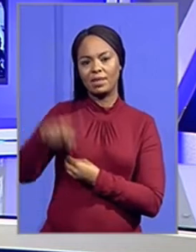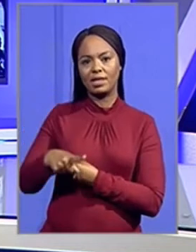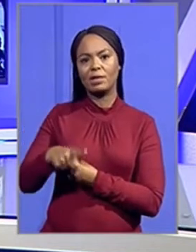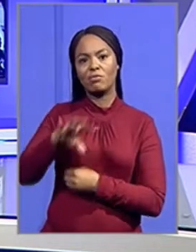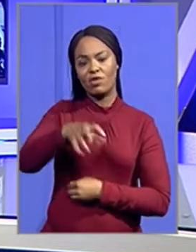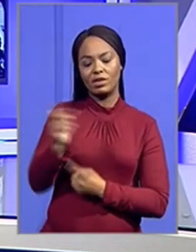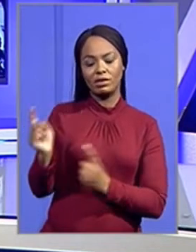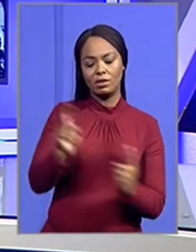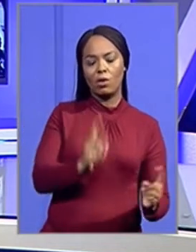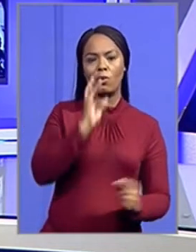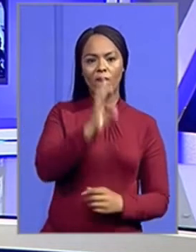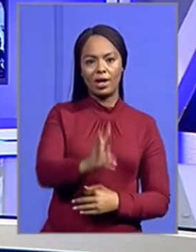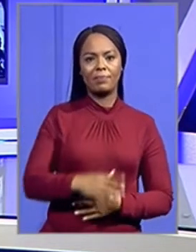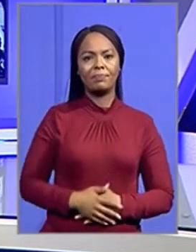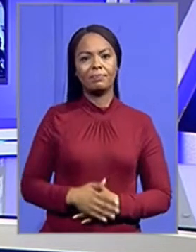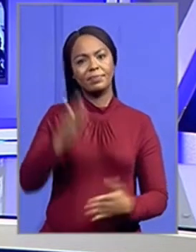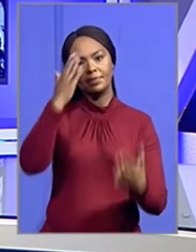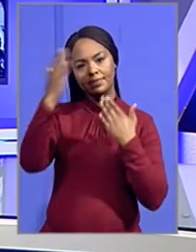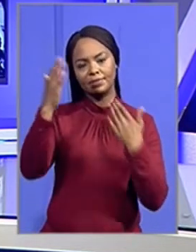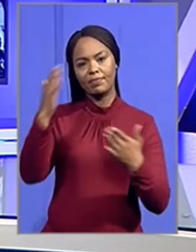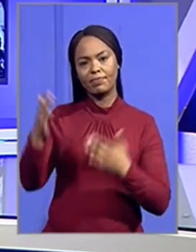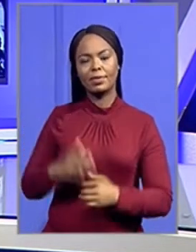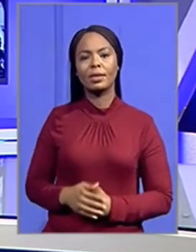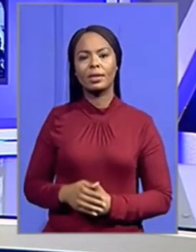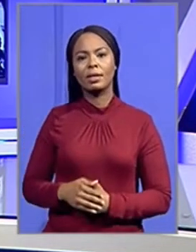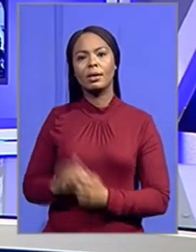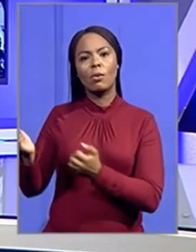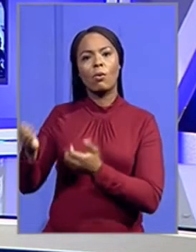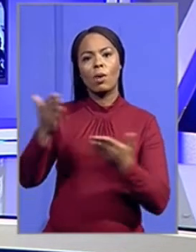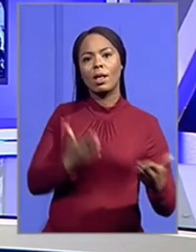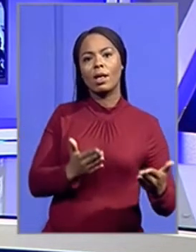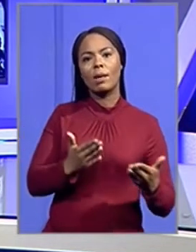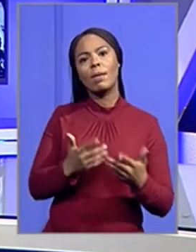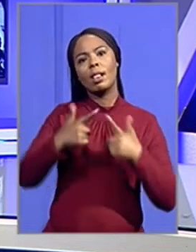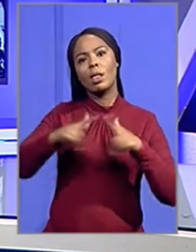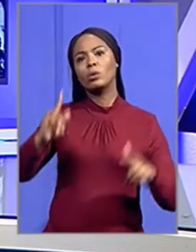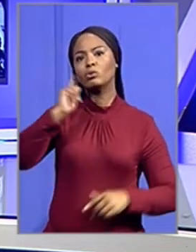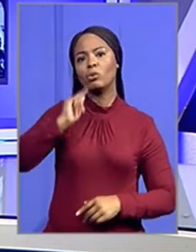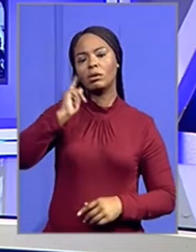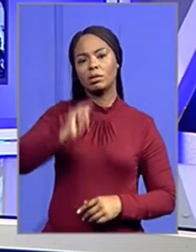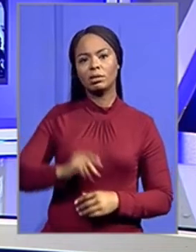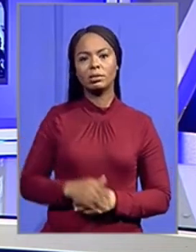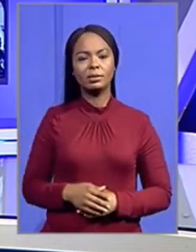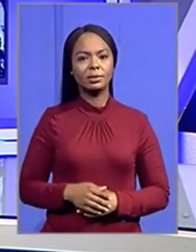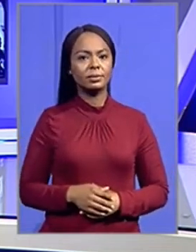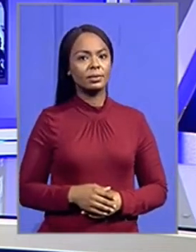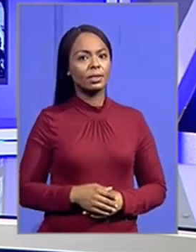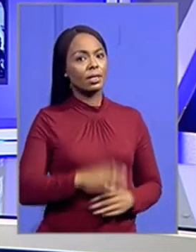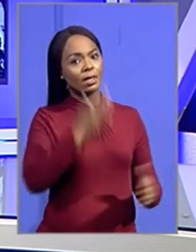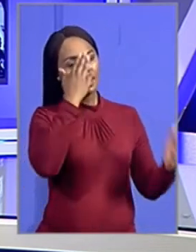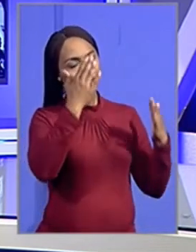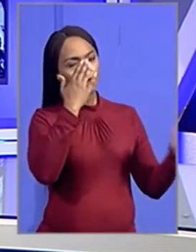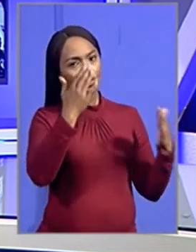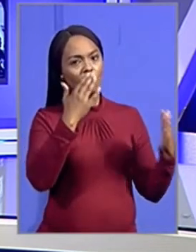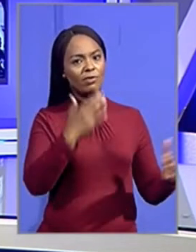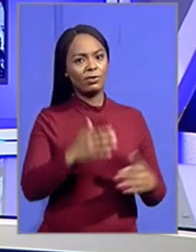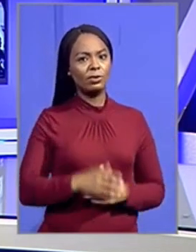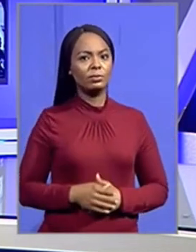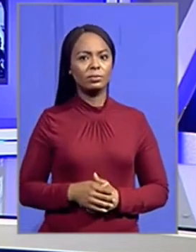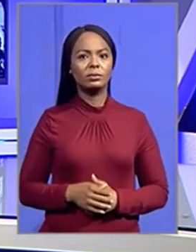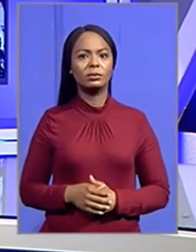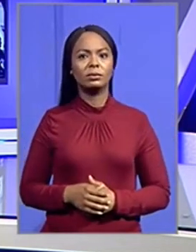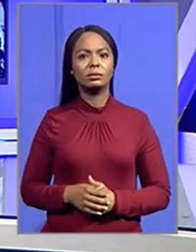eo madume ga fe le tona kholo wa mogetse mo dikhanyeng tsa rona tsa Setswana hela dimela senta ke mkwani le ba